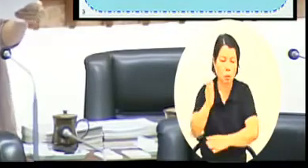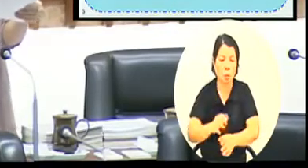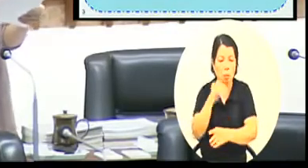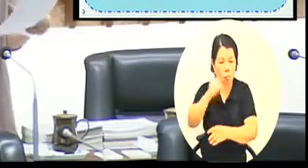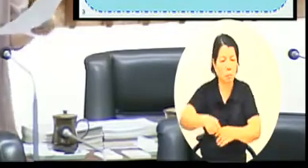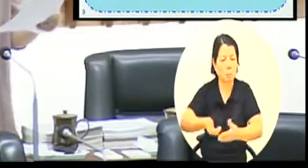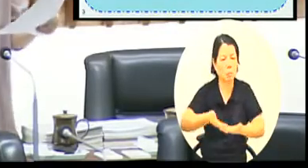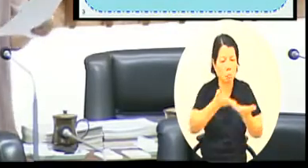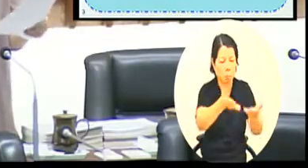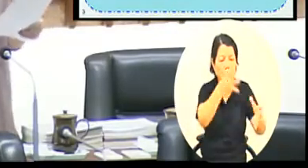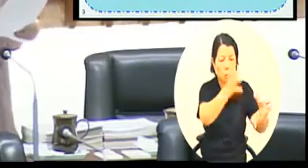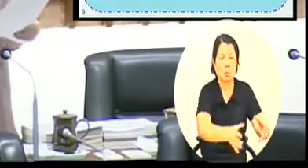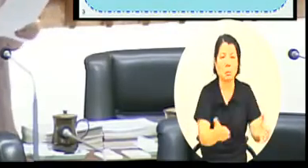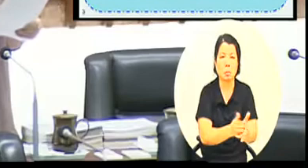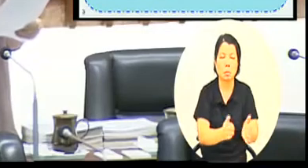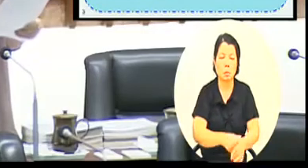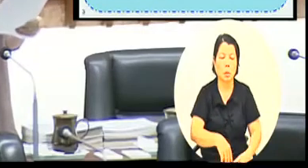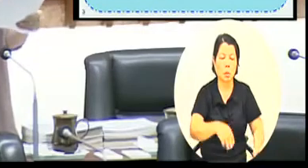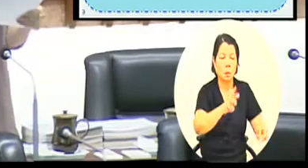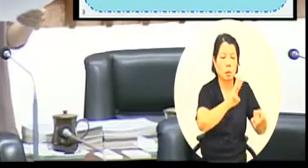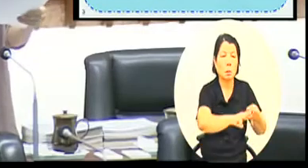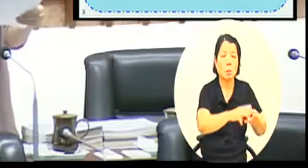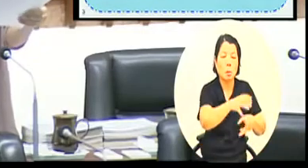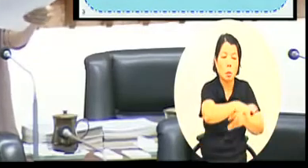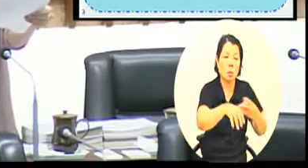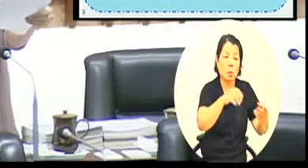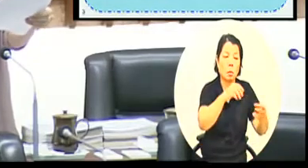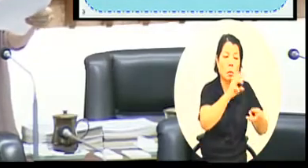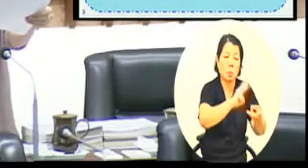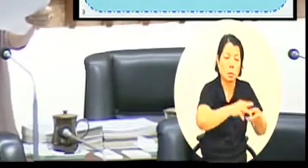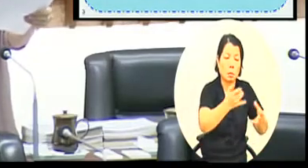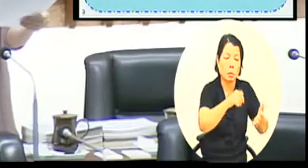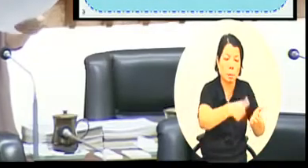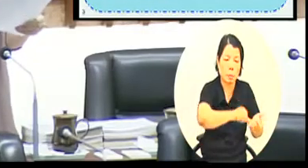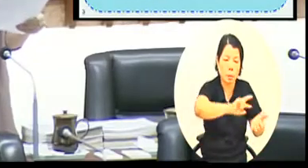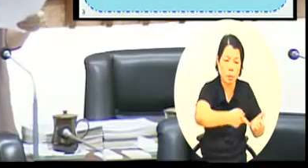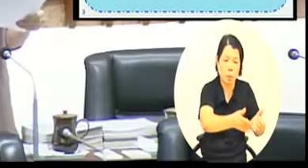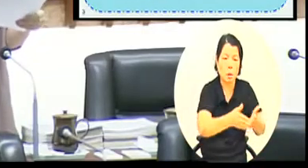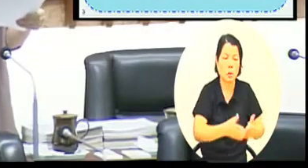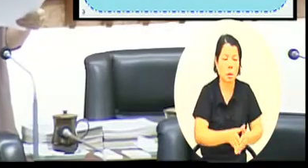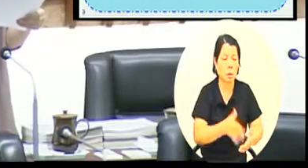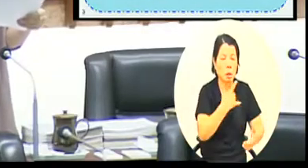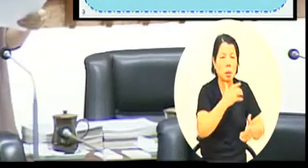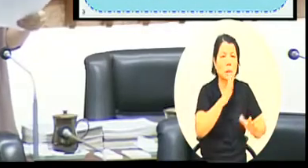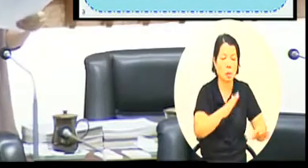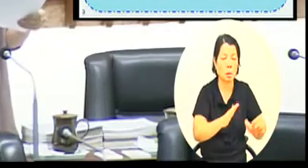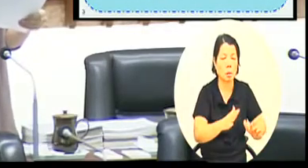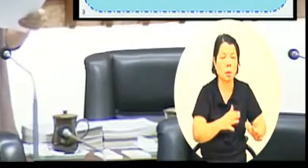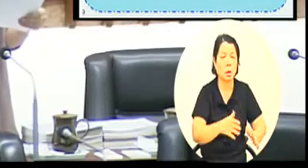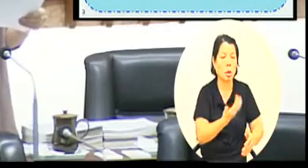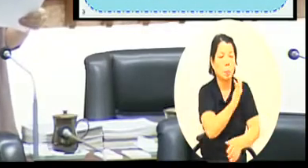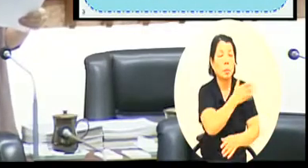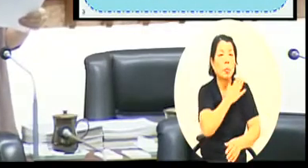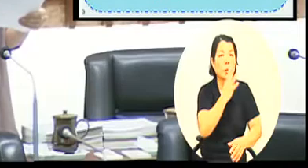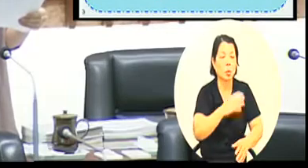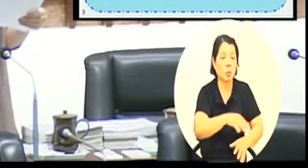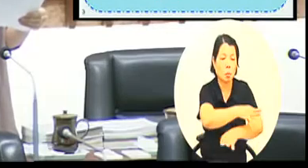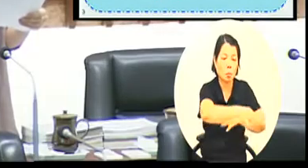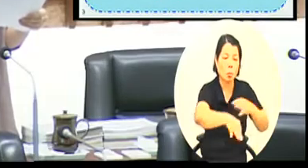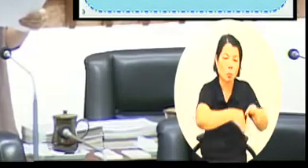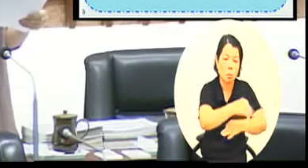过了，那是因为农地可以变更，所以它就可以不用去符合经济部这些条例。请李局长回